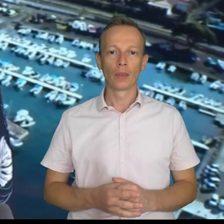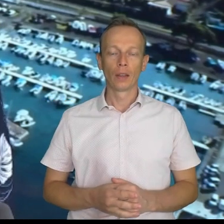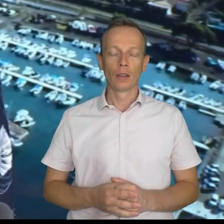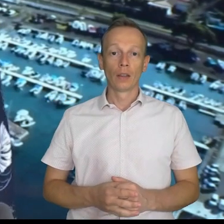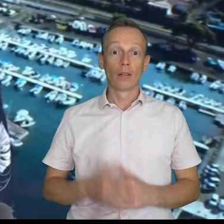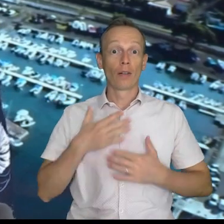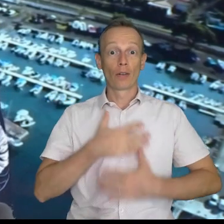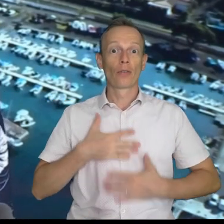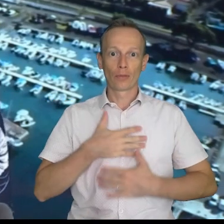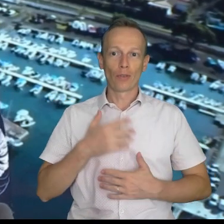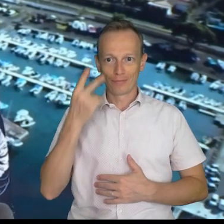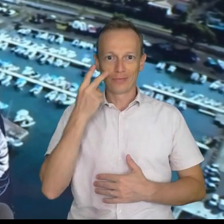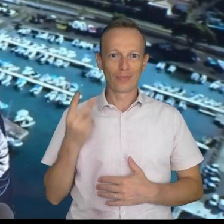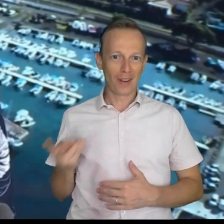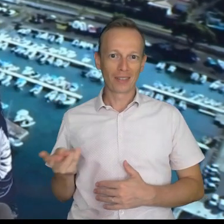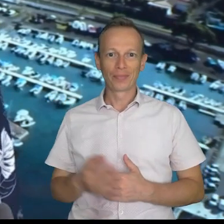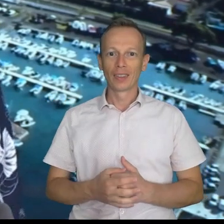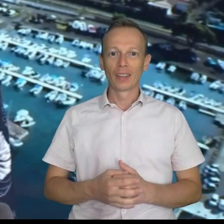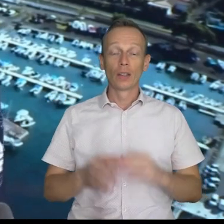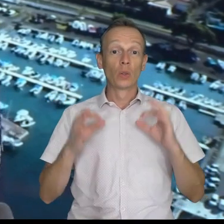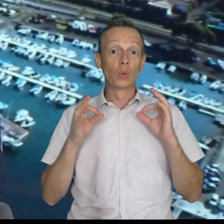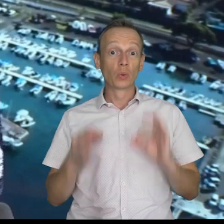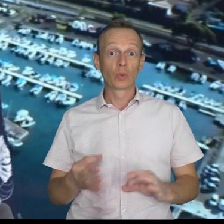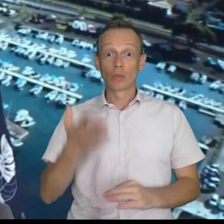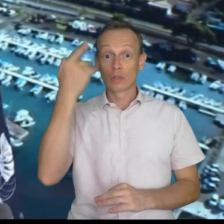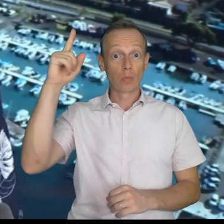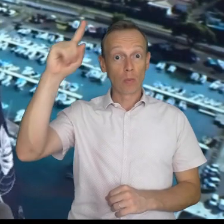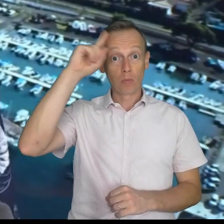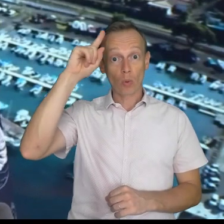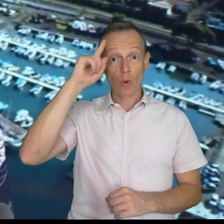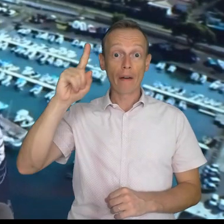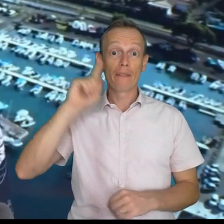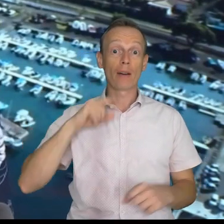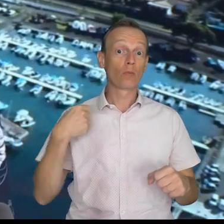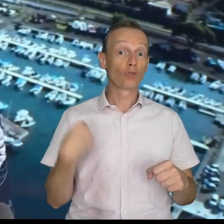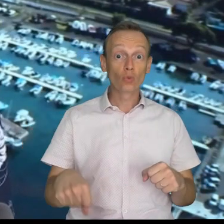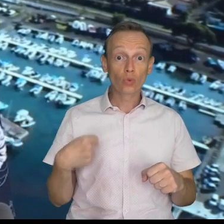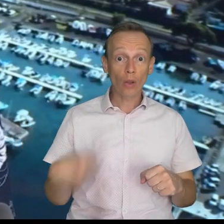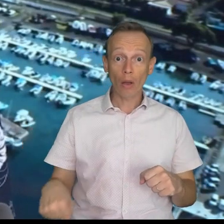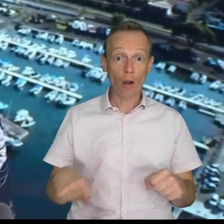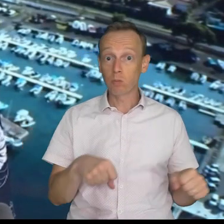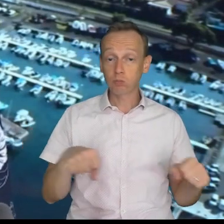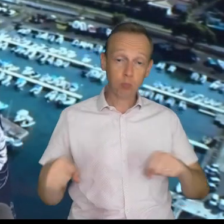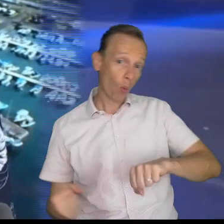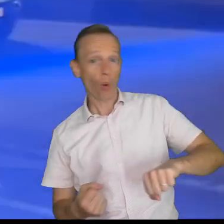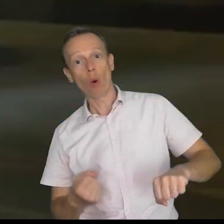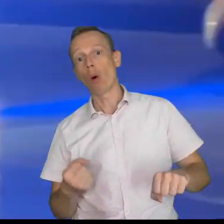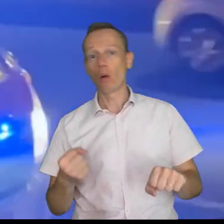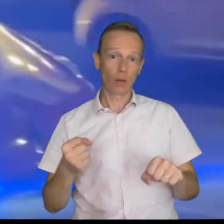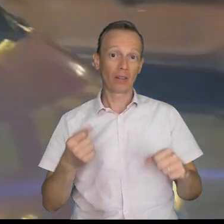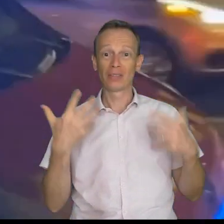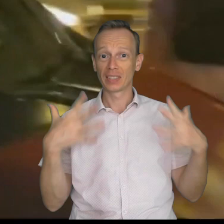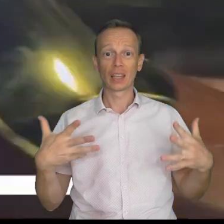de Pharema. Oui, on est content de vous revoir. Pour une raison encore indéterminée, une scooteriste perd le contrôle de son engin.